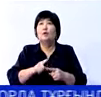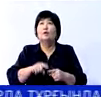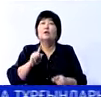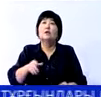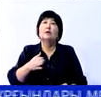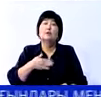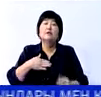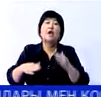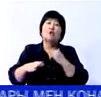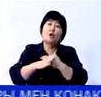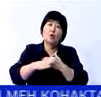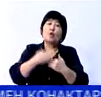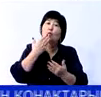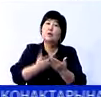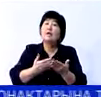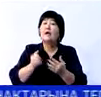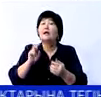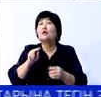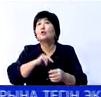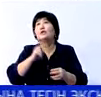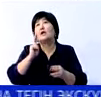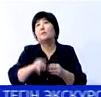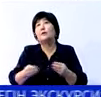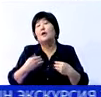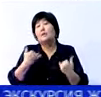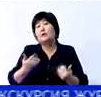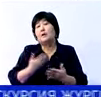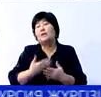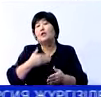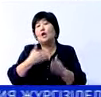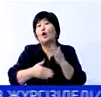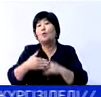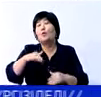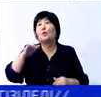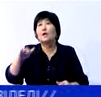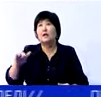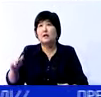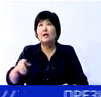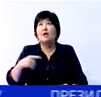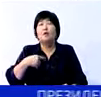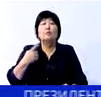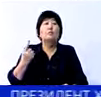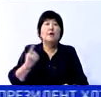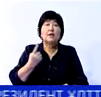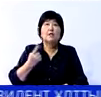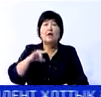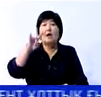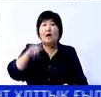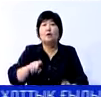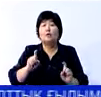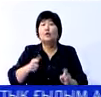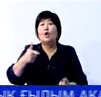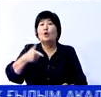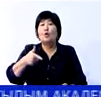біздерге көмектесіп, келген жұмыстарымызды бітіріп береді. Мысалы, мен мүгедектерімде несінде бірінші акушкеде отырған